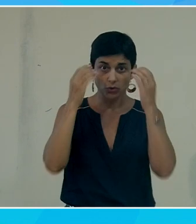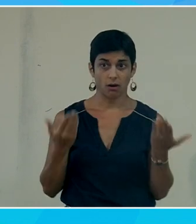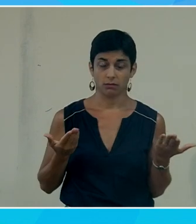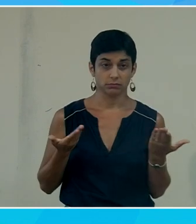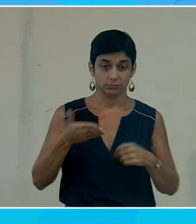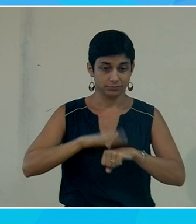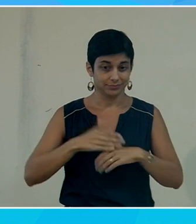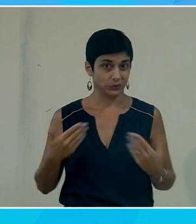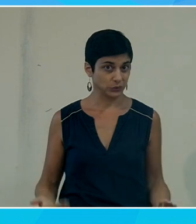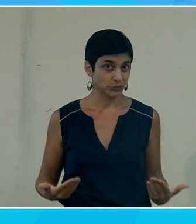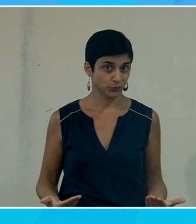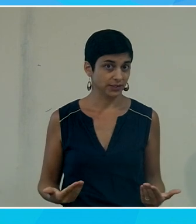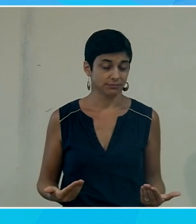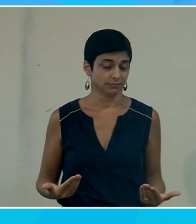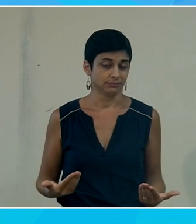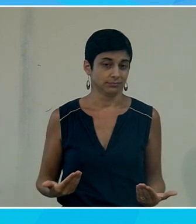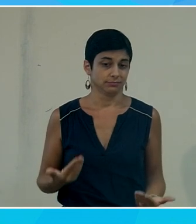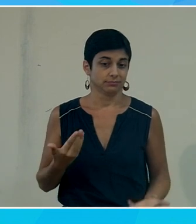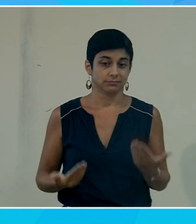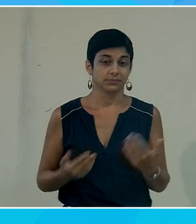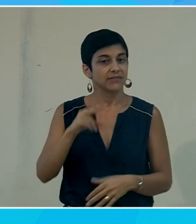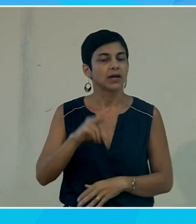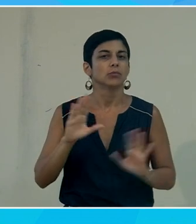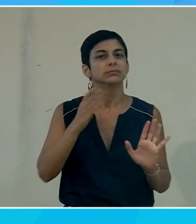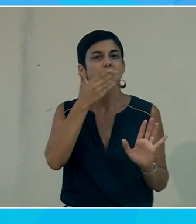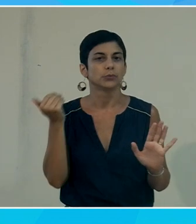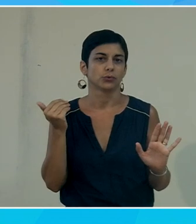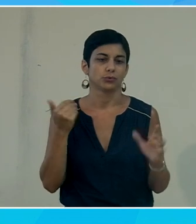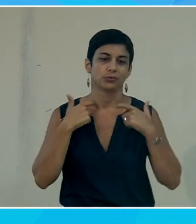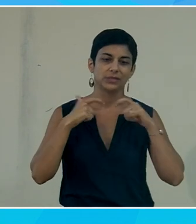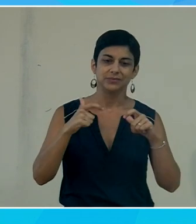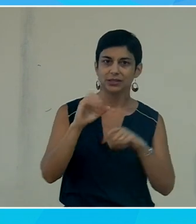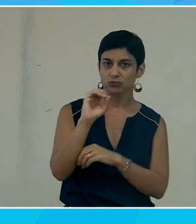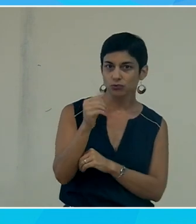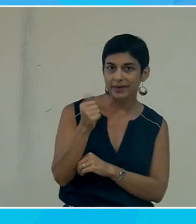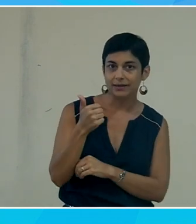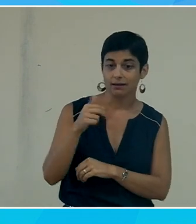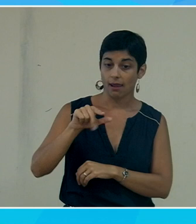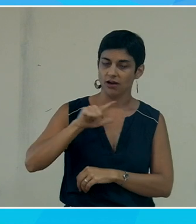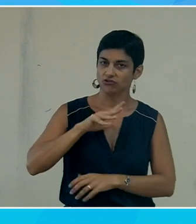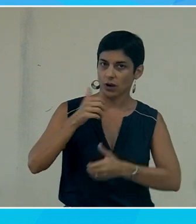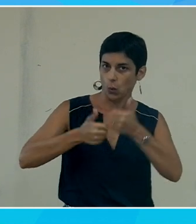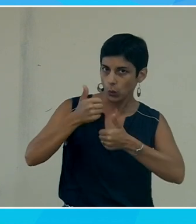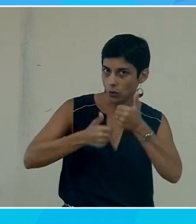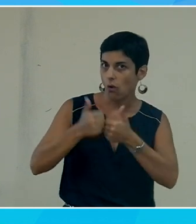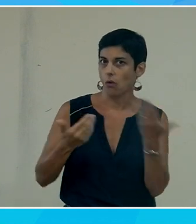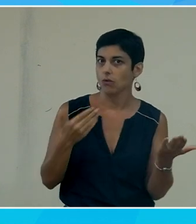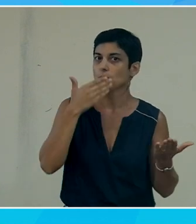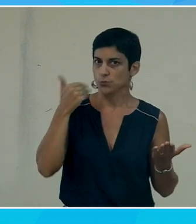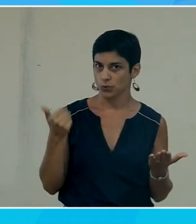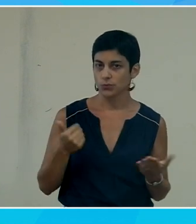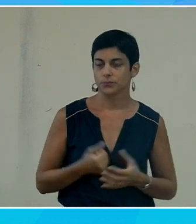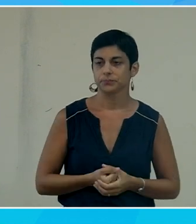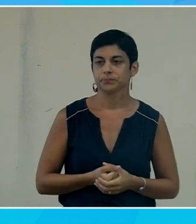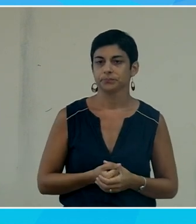'hui j'ai envie de dire et quelque part c'est tant mieux l'accessibilité numérique devient concurrentielle et